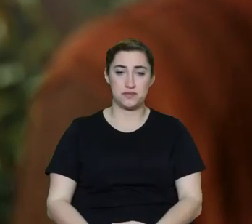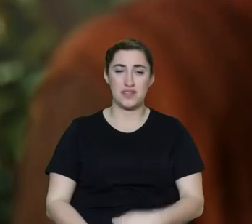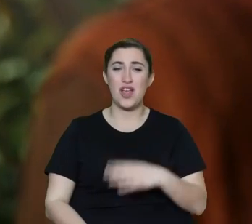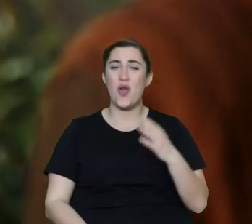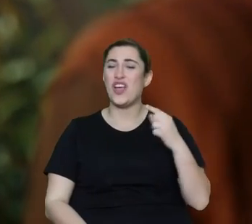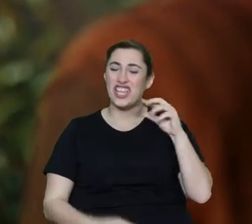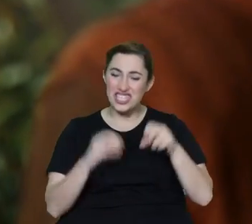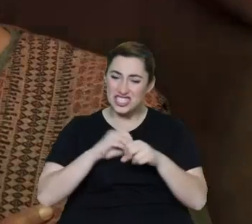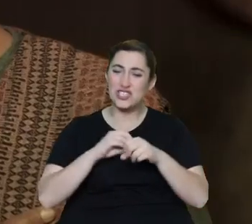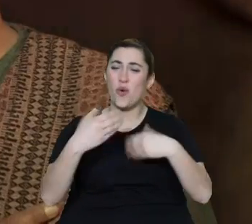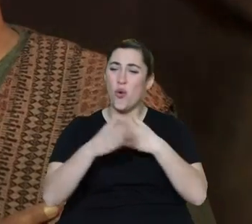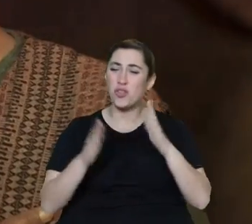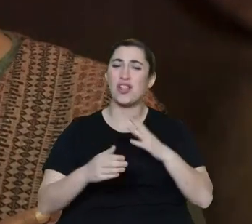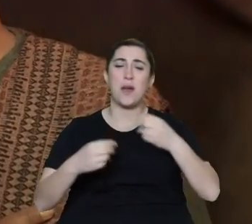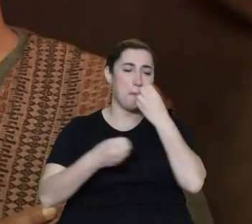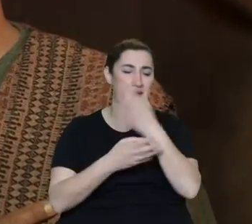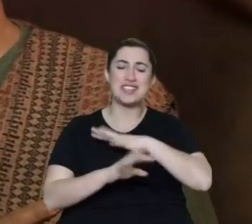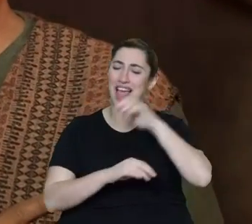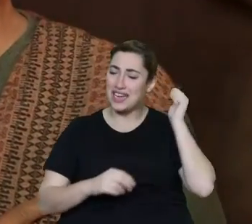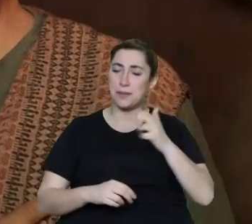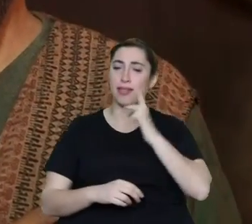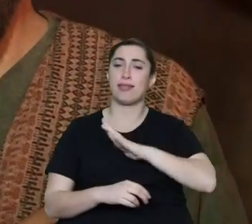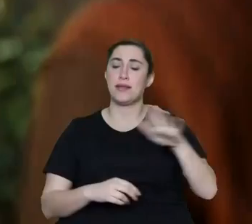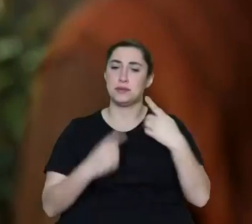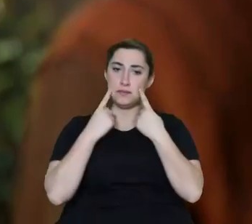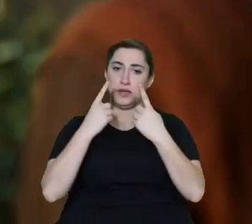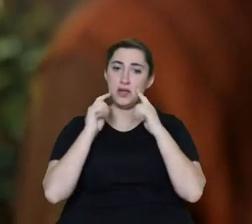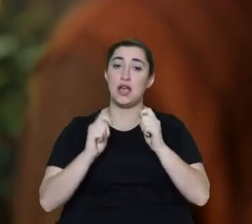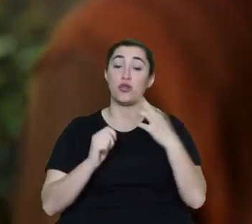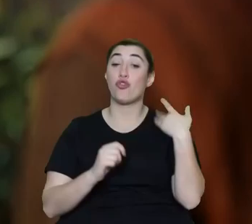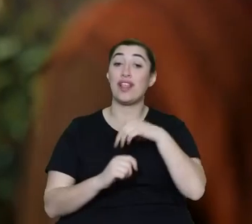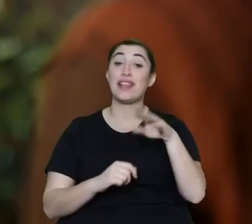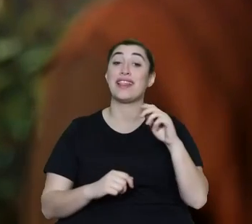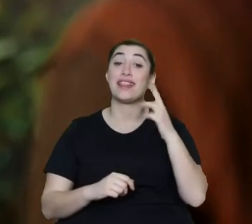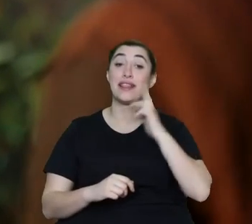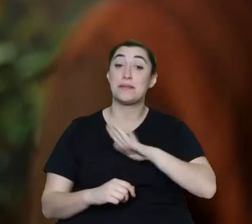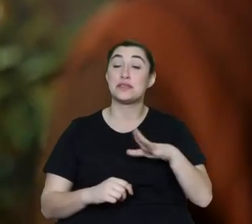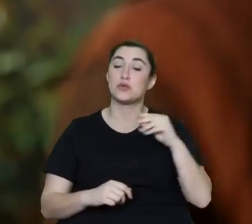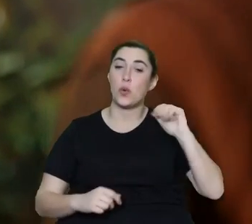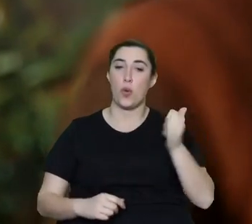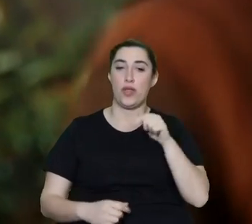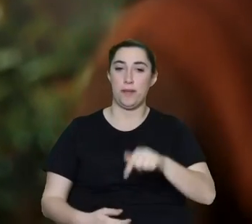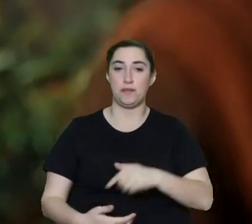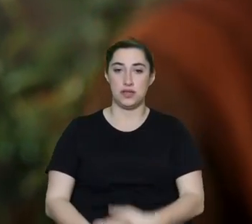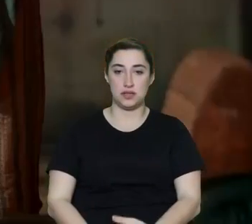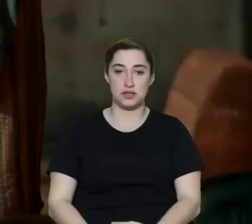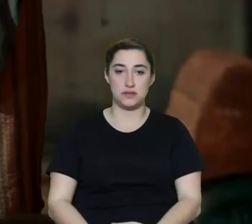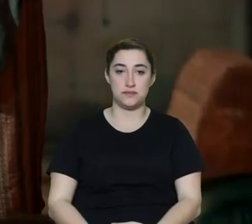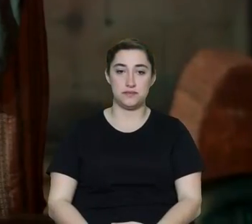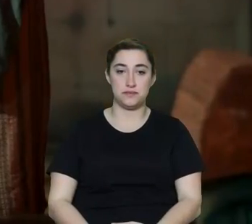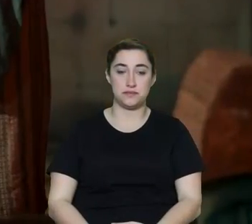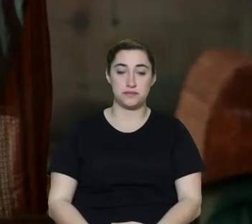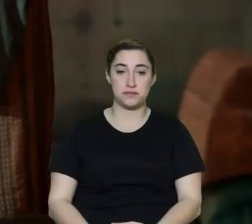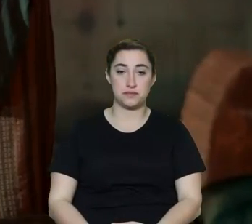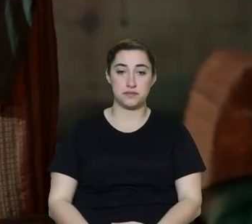Bilumum işini, hücreleri, avluyu her daim temiz tut. Helaların temizliği en mühimidir. Şeyh gidiyor. Yunus neye